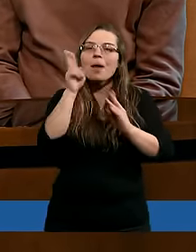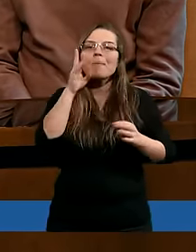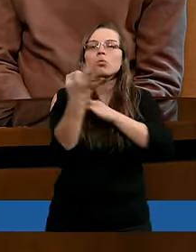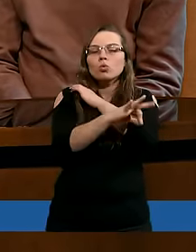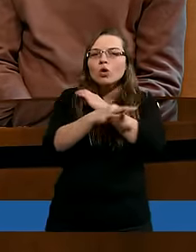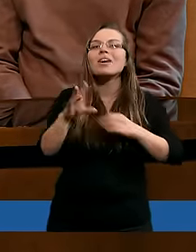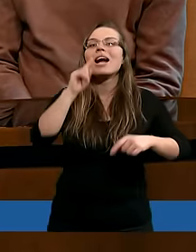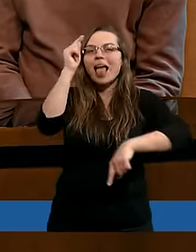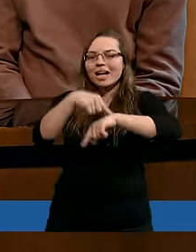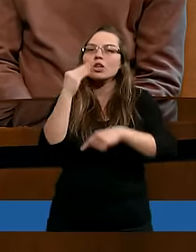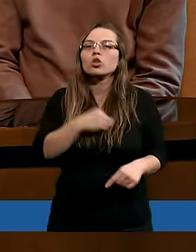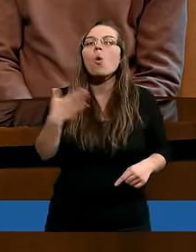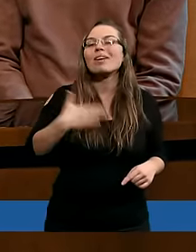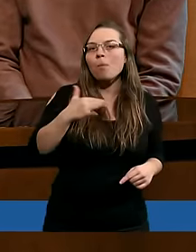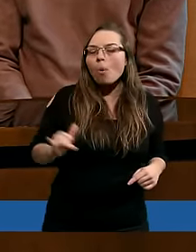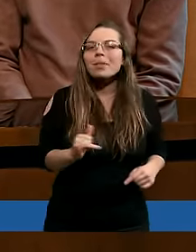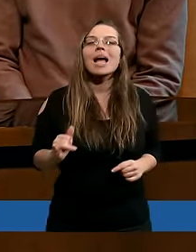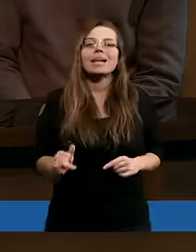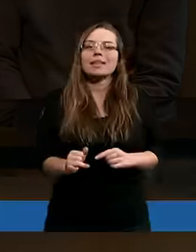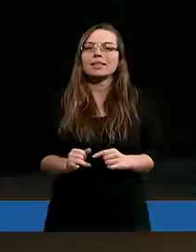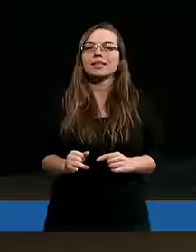studiowałyśmy lekcje szkoły sobotniej,